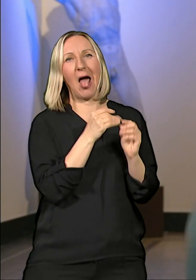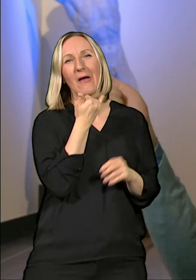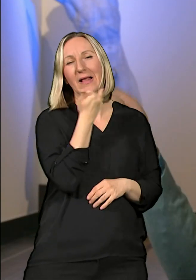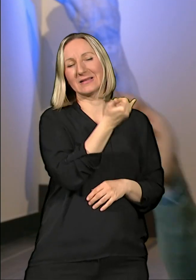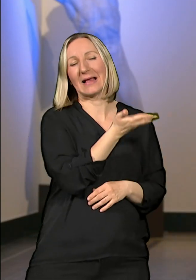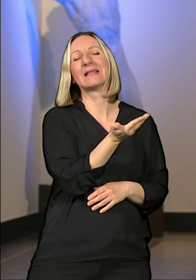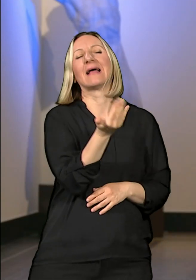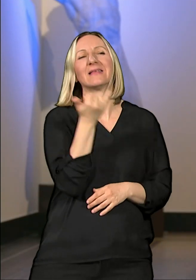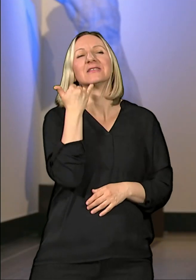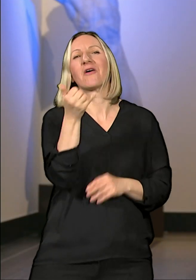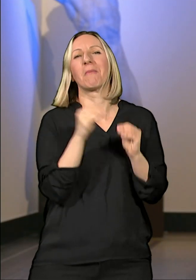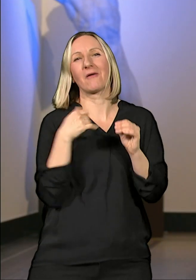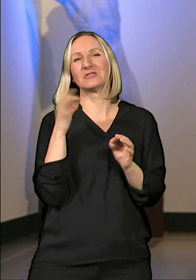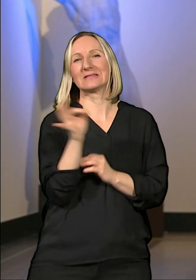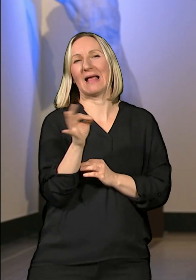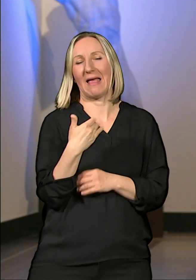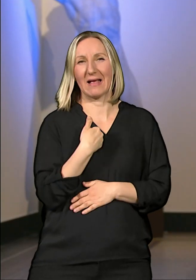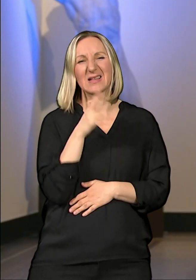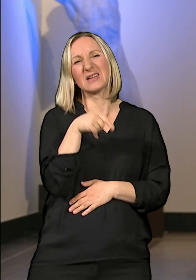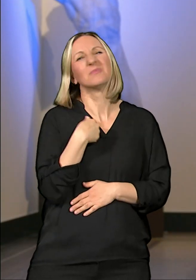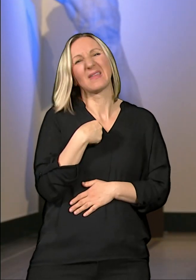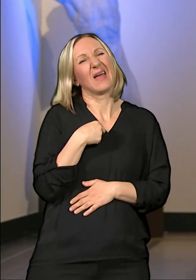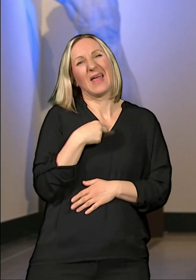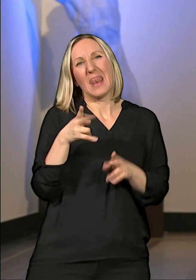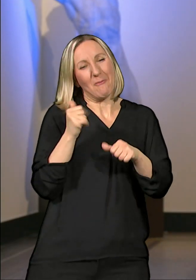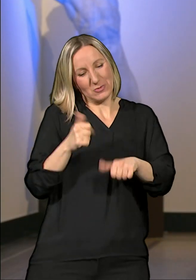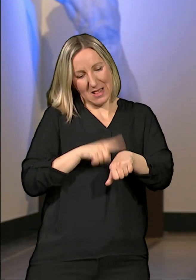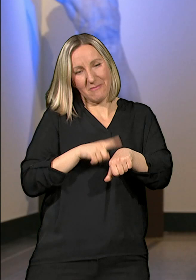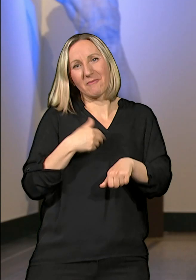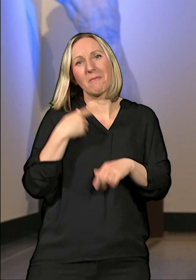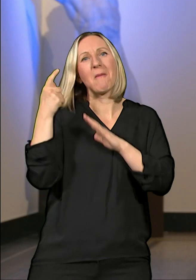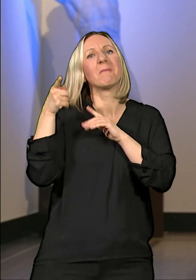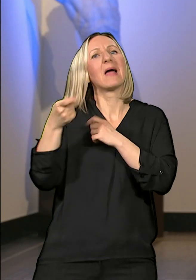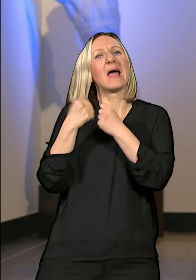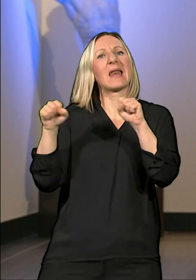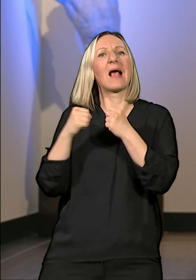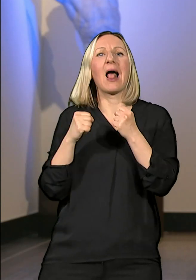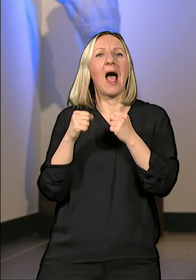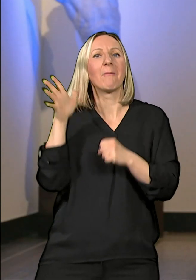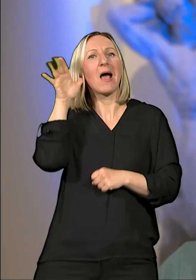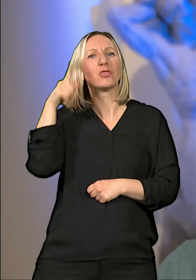ajde, zove Bikovića da ga... Ja kažem, neko, ne mogu, snimam reklamu za toalet papir.